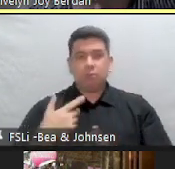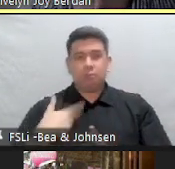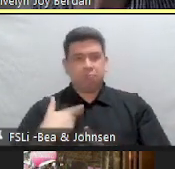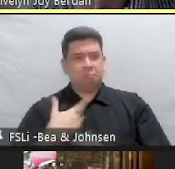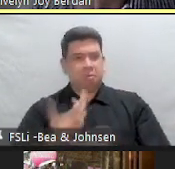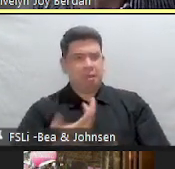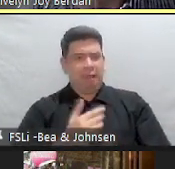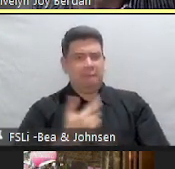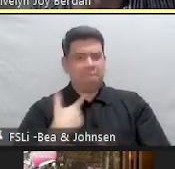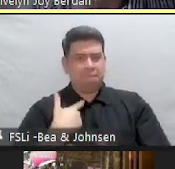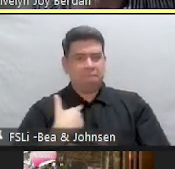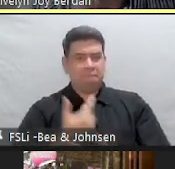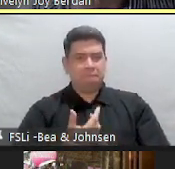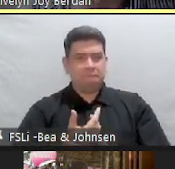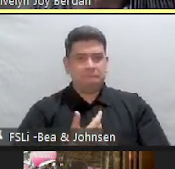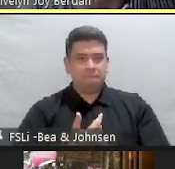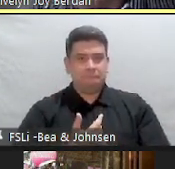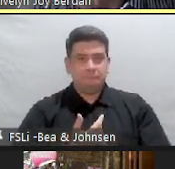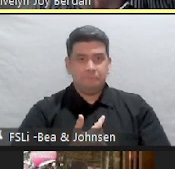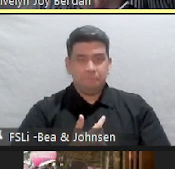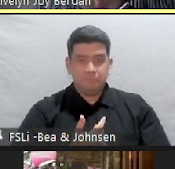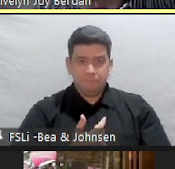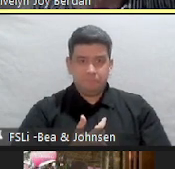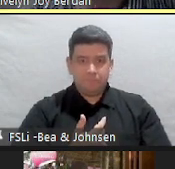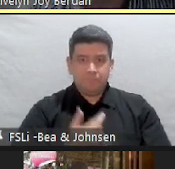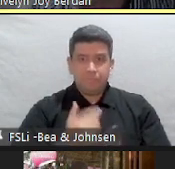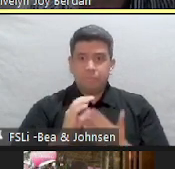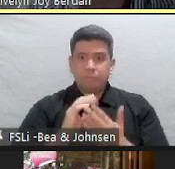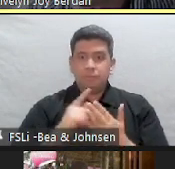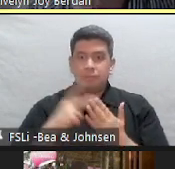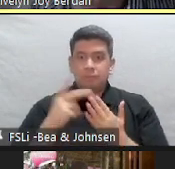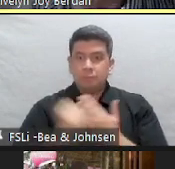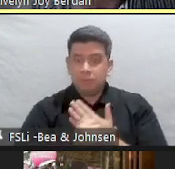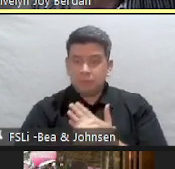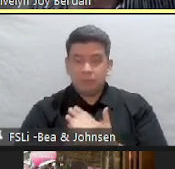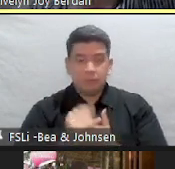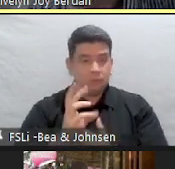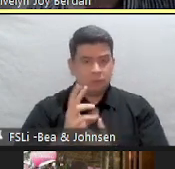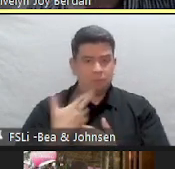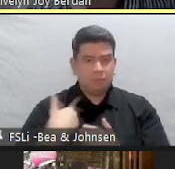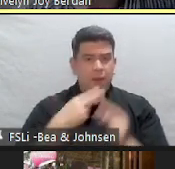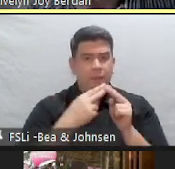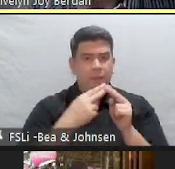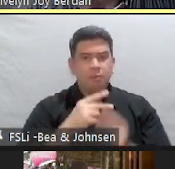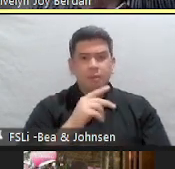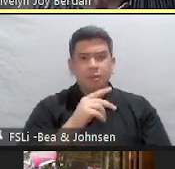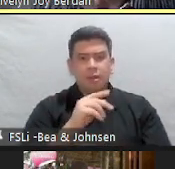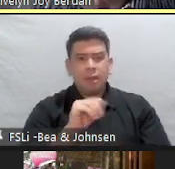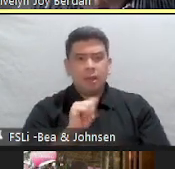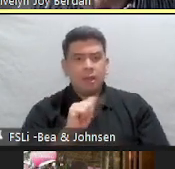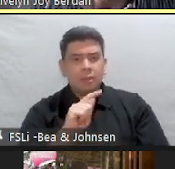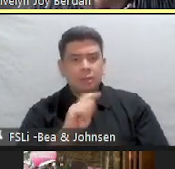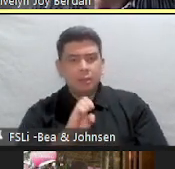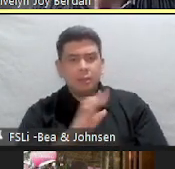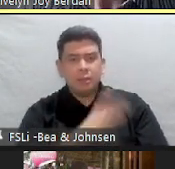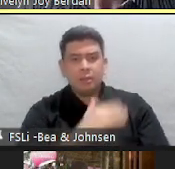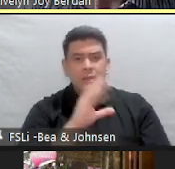syempre, mga kalambag na kasama sa Project 6 na andito po si Ate Chat, andito rin po si Daryl, na pwede po